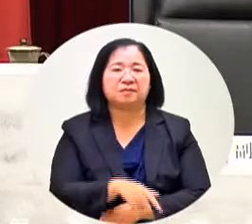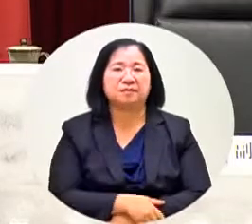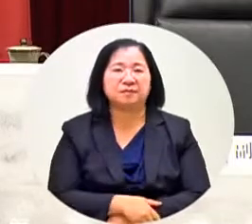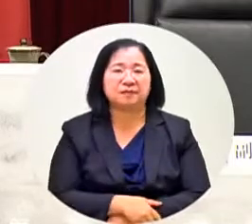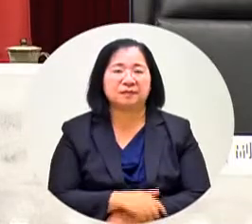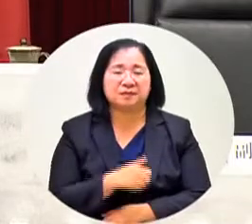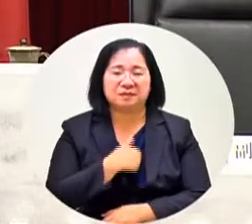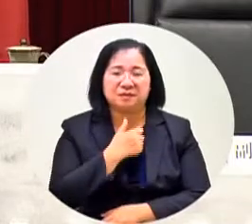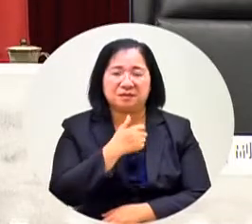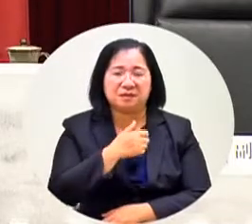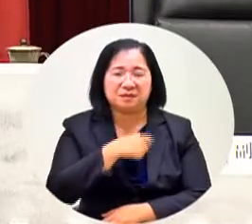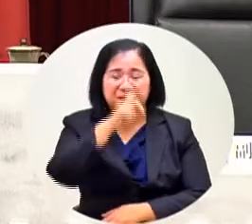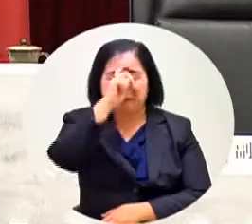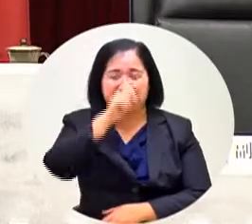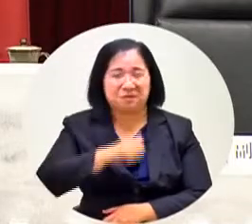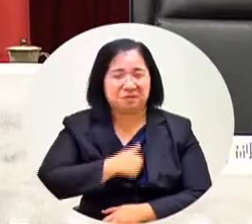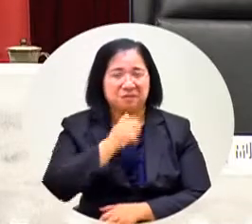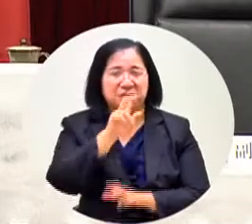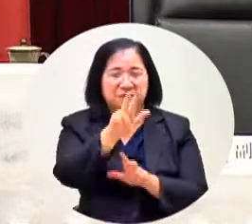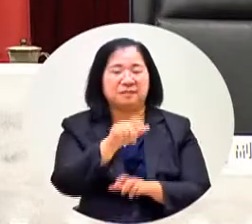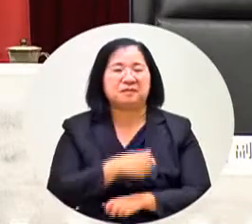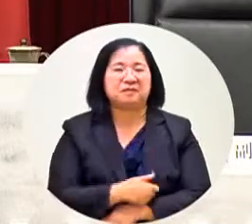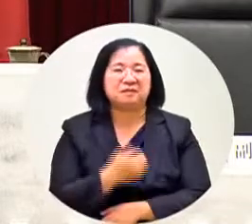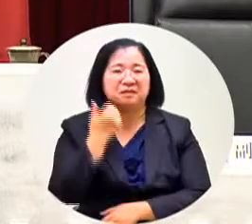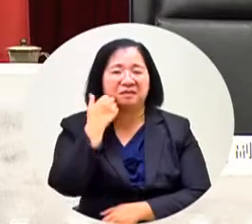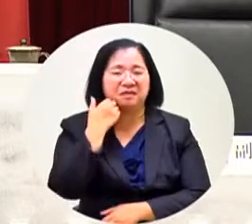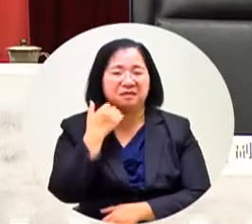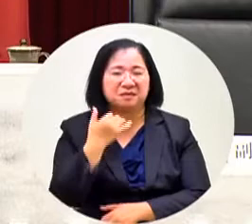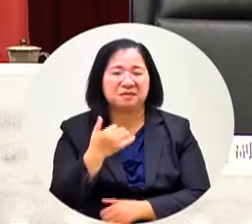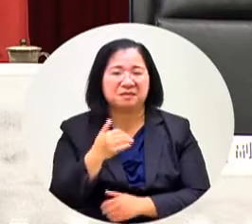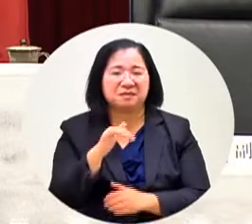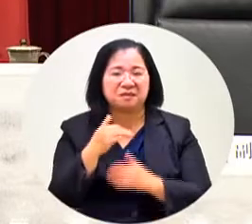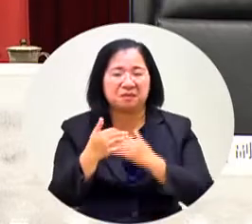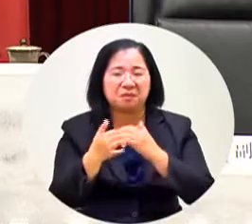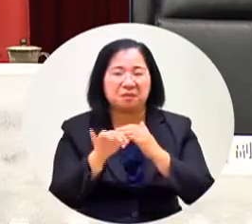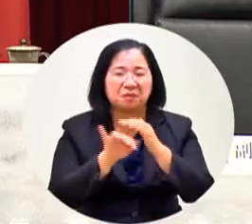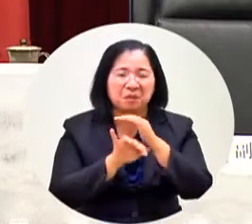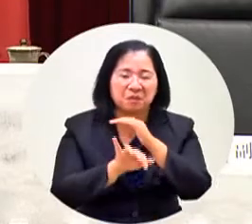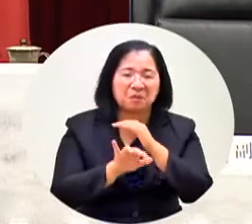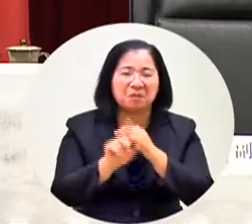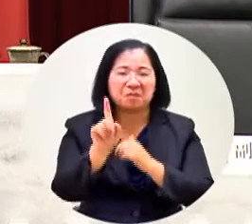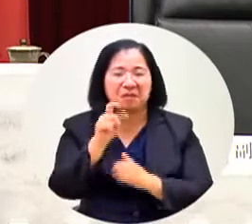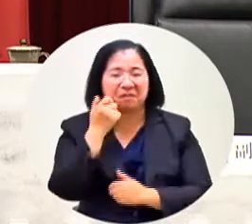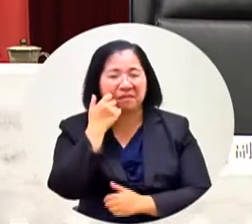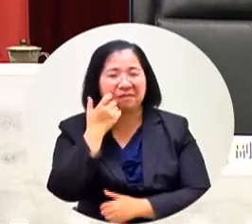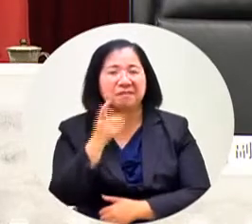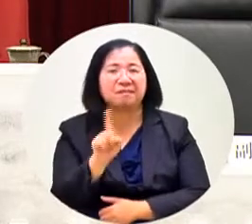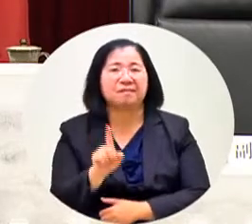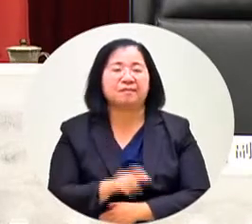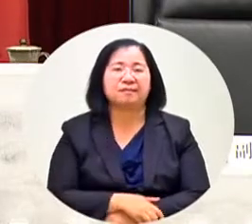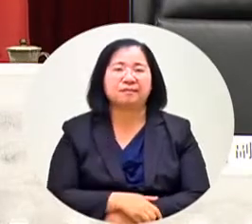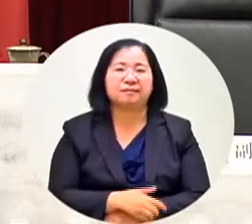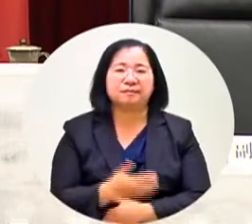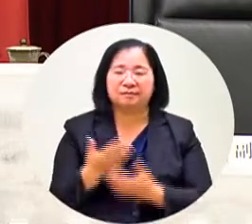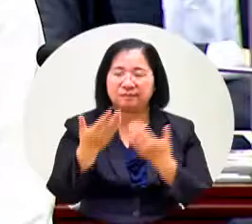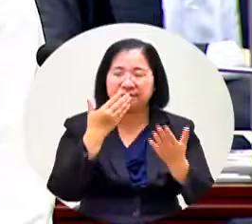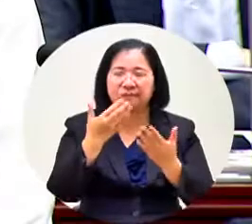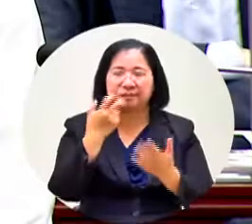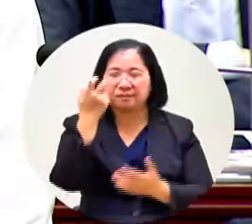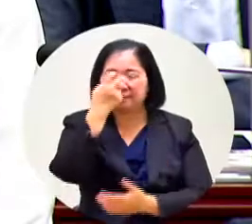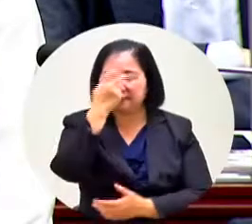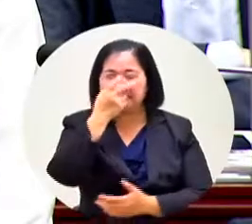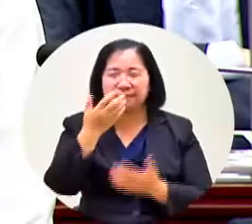案啊，我们就透过检察官还有刑事警察局啊，共同下去侦办。目前呢、啊，三